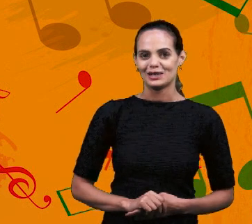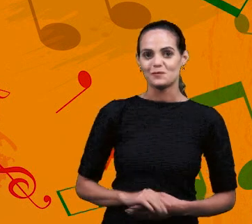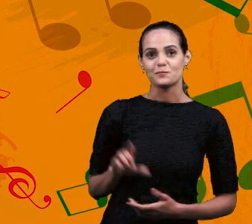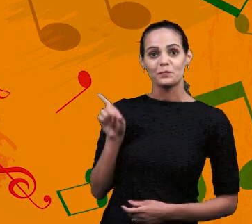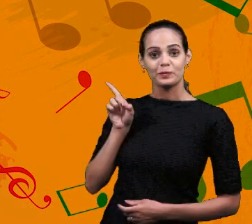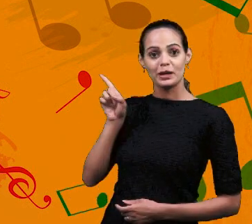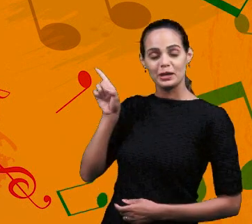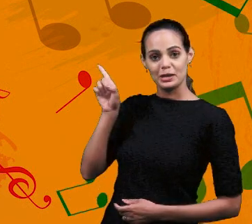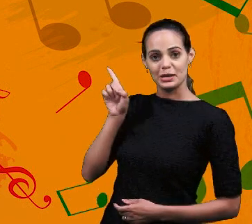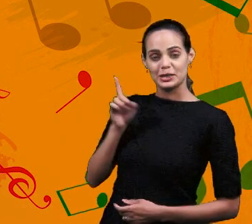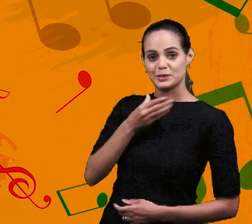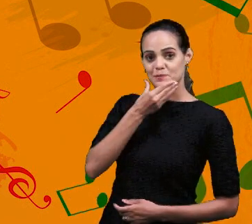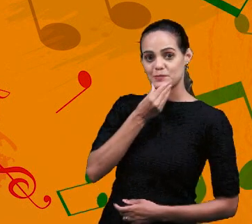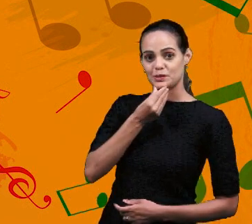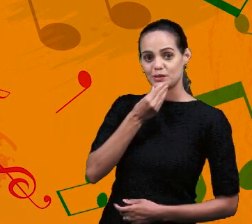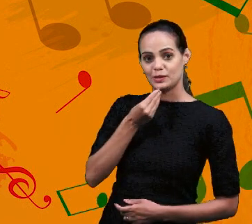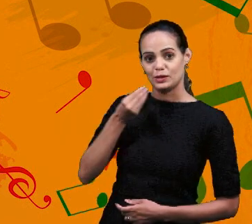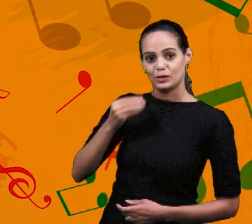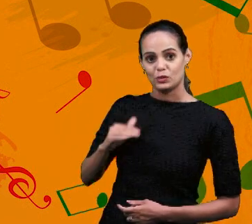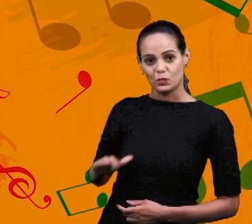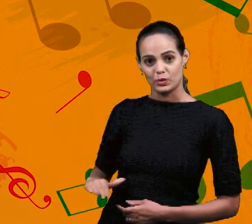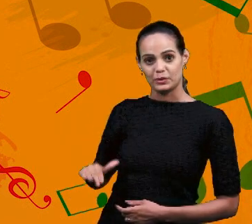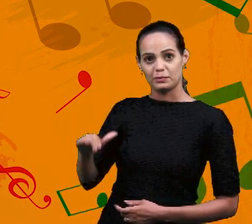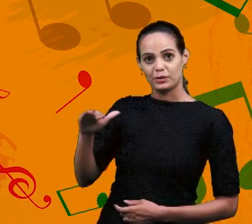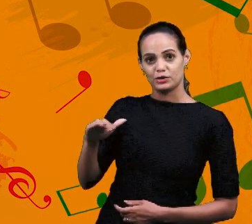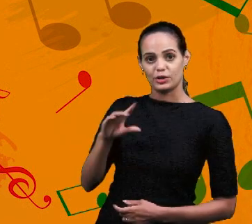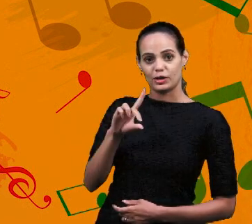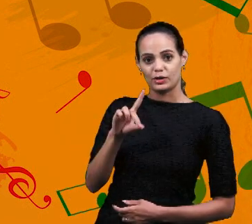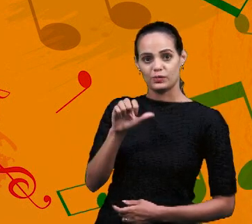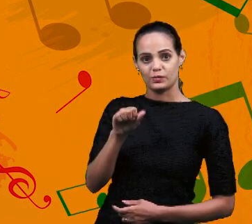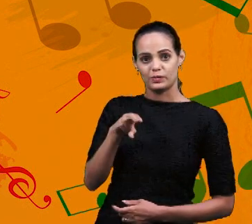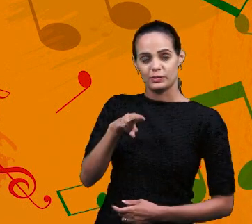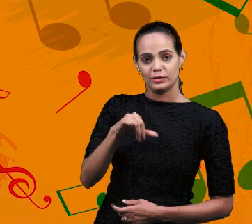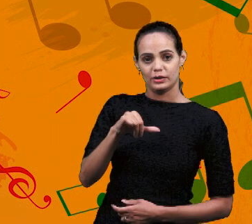Voici l'intermédiaire Daniel de São Gonçalo, Rio de Janeiro.